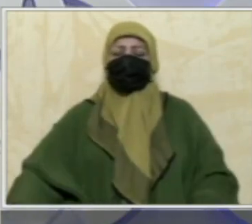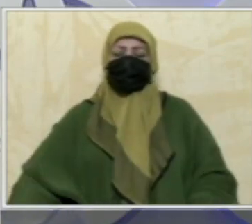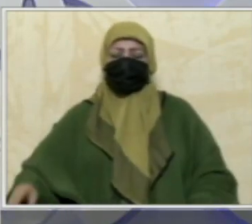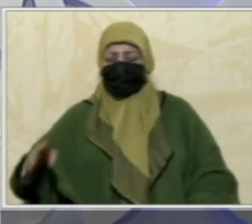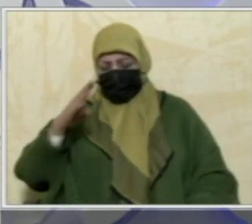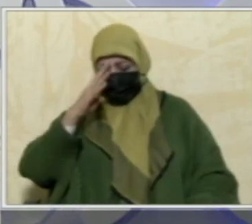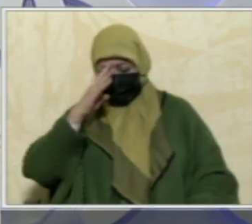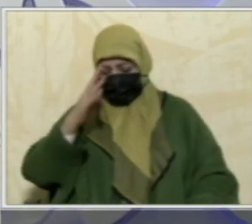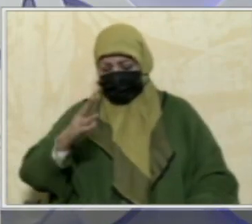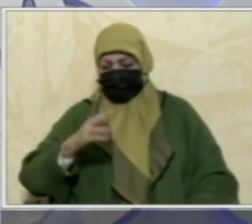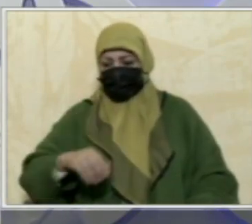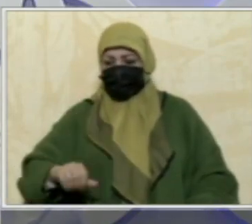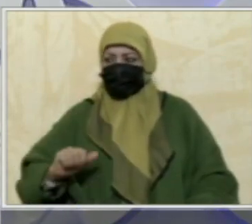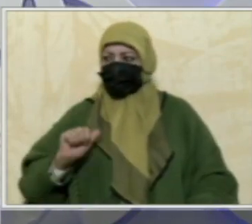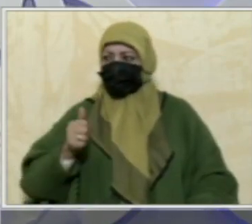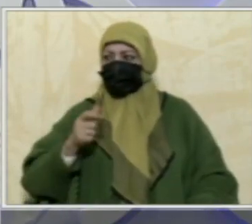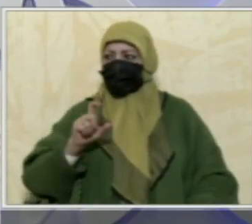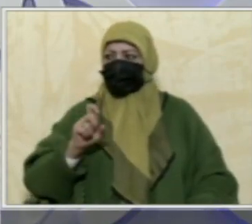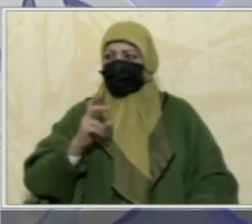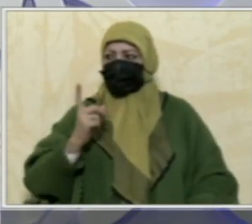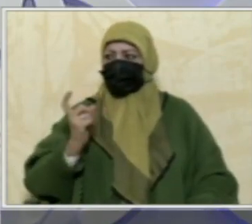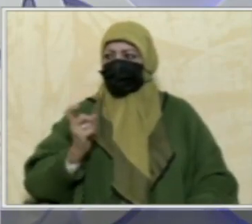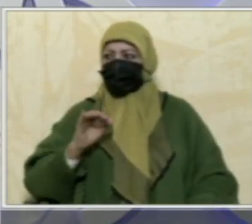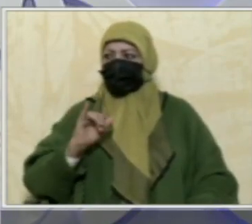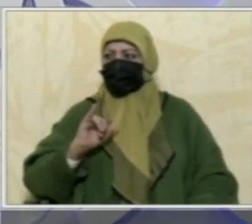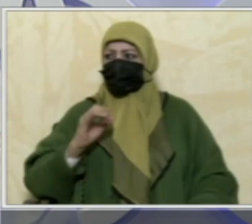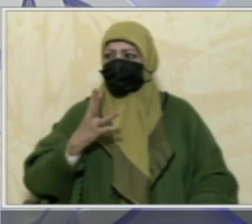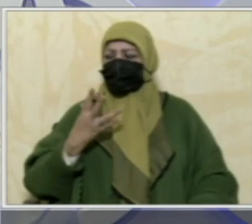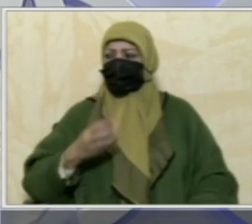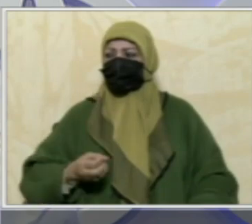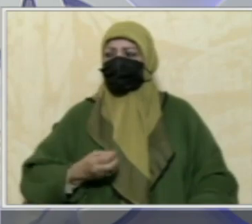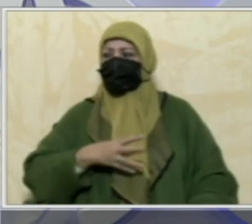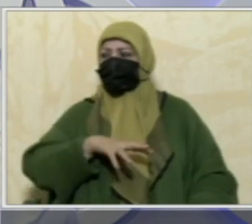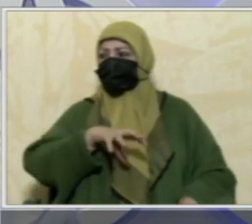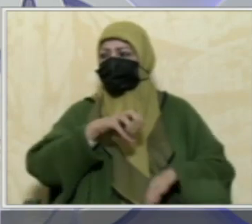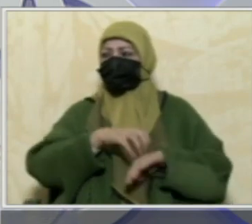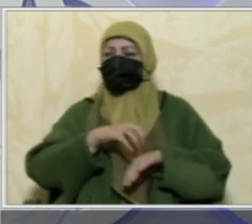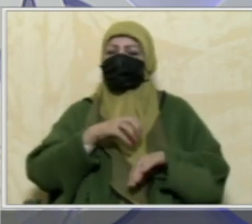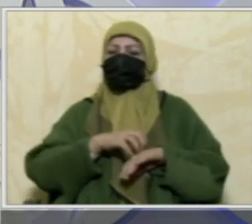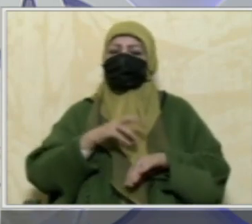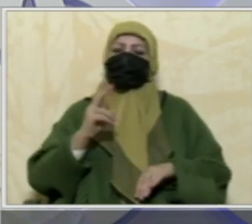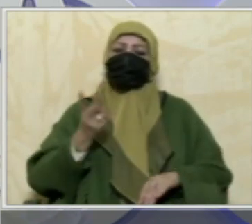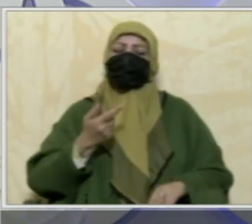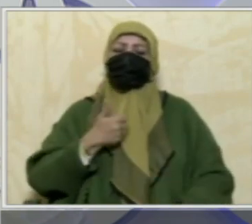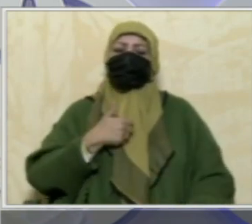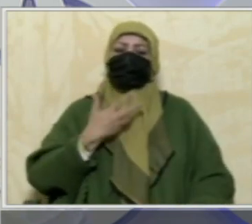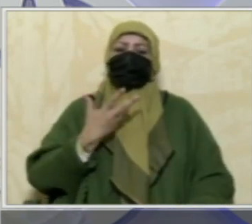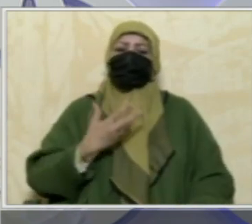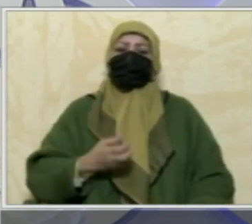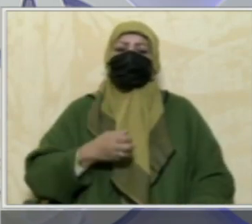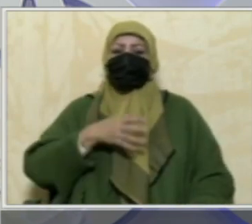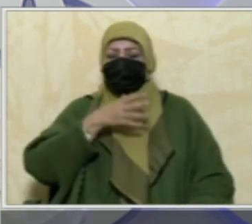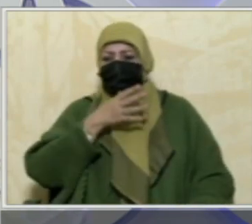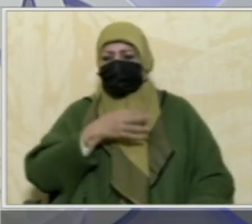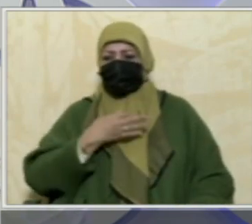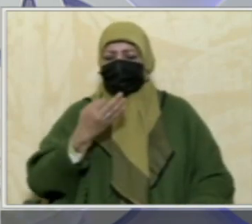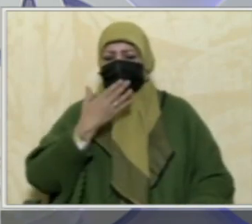عبد الله من بني وليد اتفضل يا عبد الله اهلا وسهلا بك تفضل